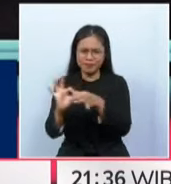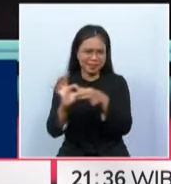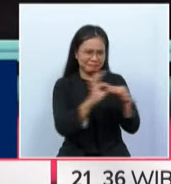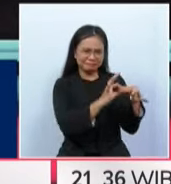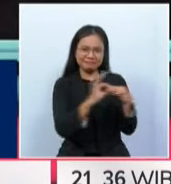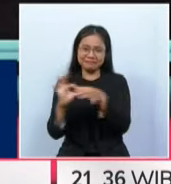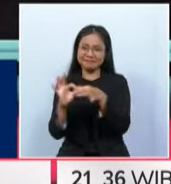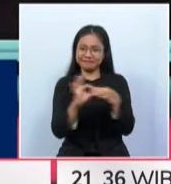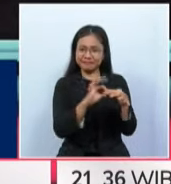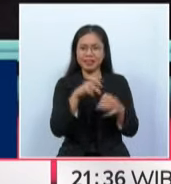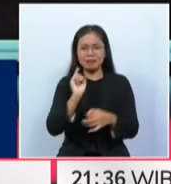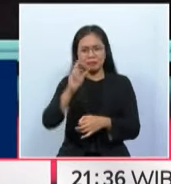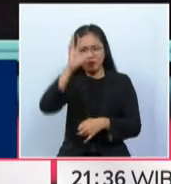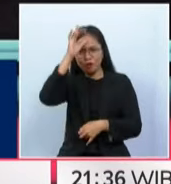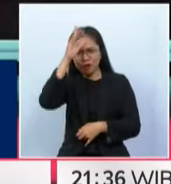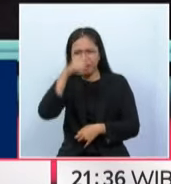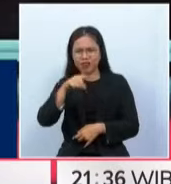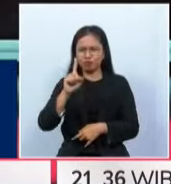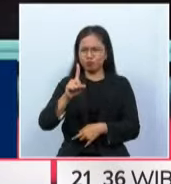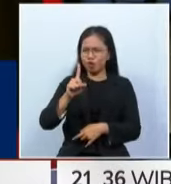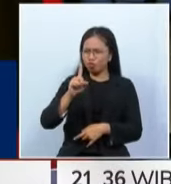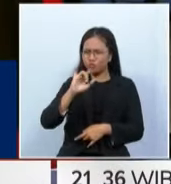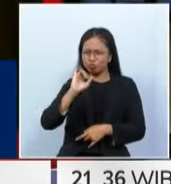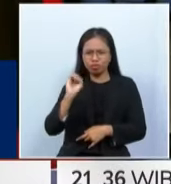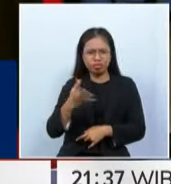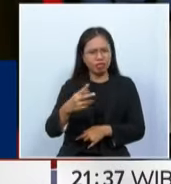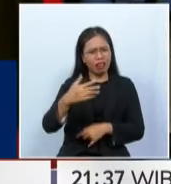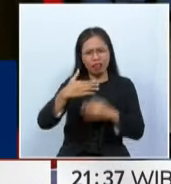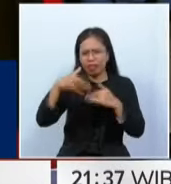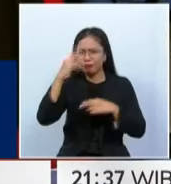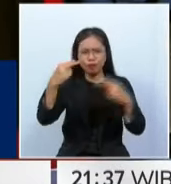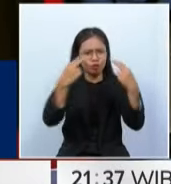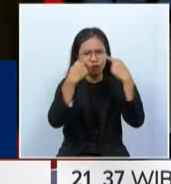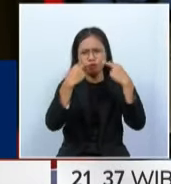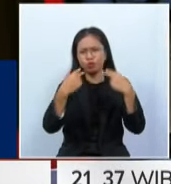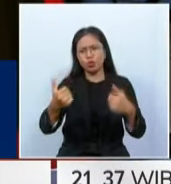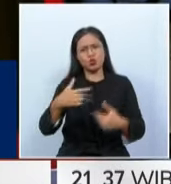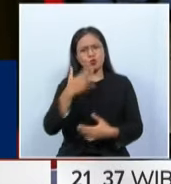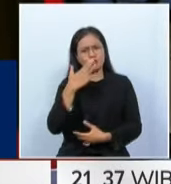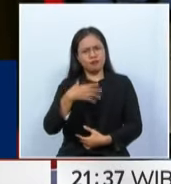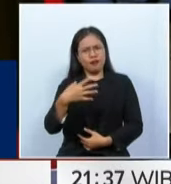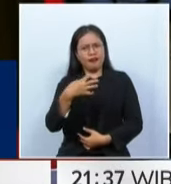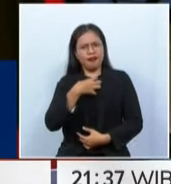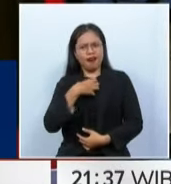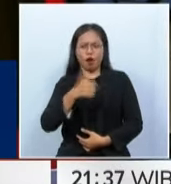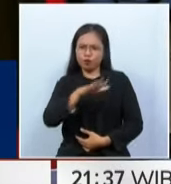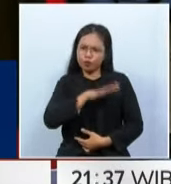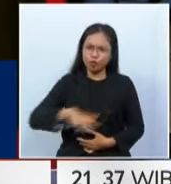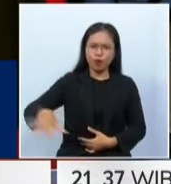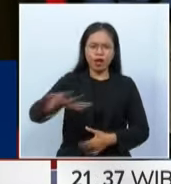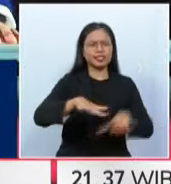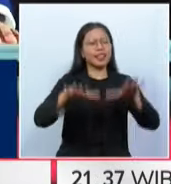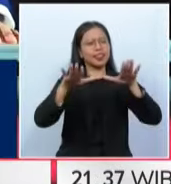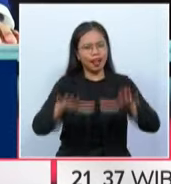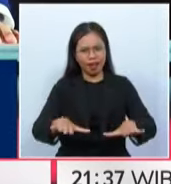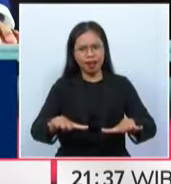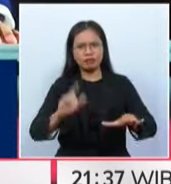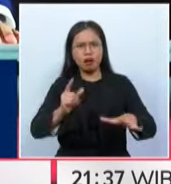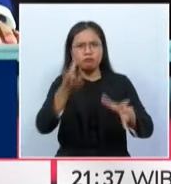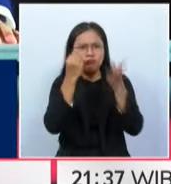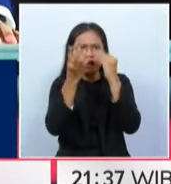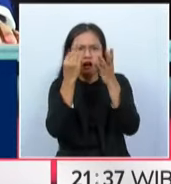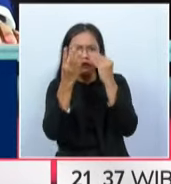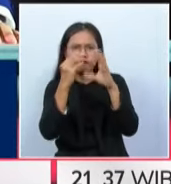jutaan orang di rumah yang berhak juga mengikuti acara ini dengan ketenangan ni saya untuk bisa mendapatkan intisari dari debat ketiga